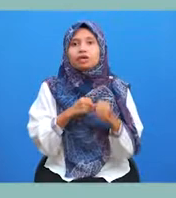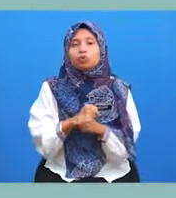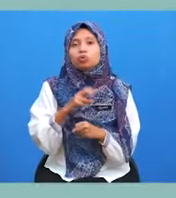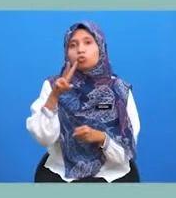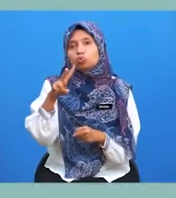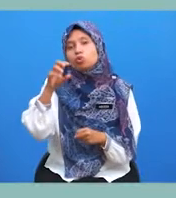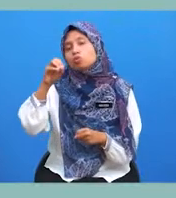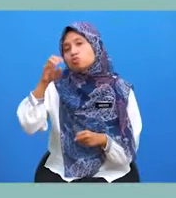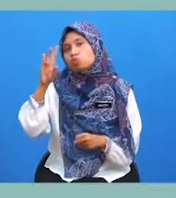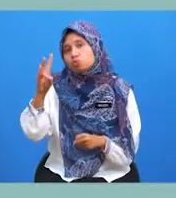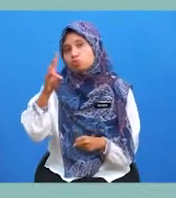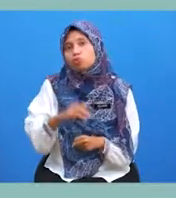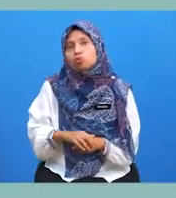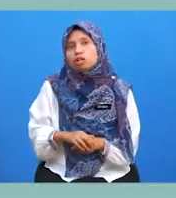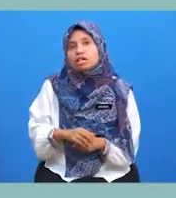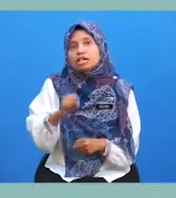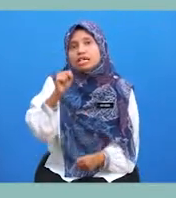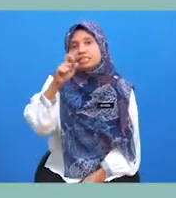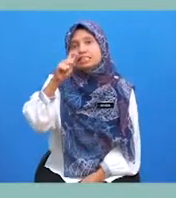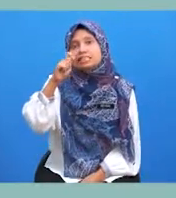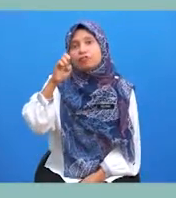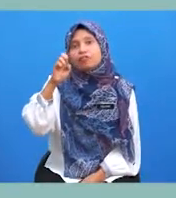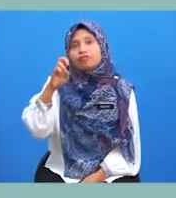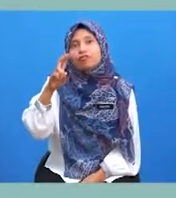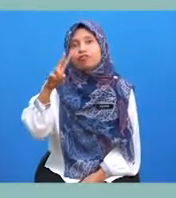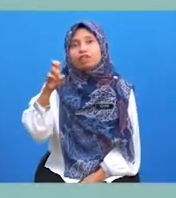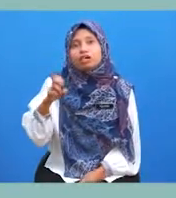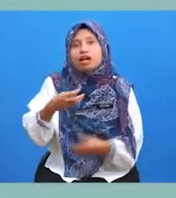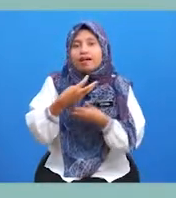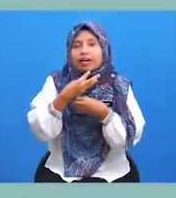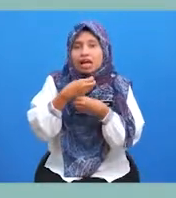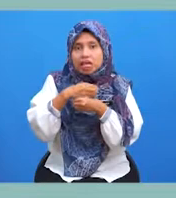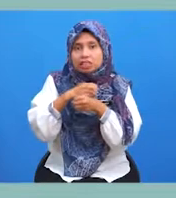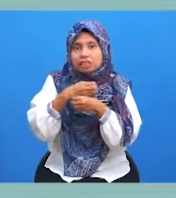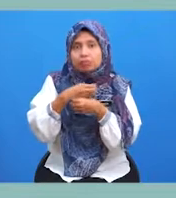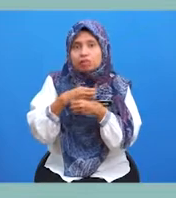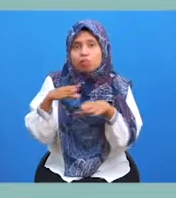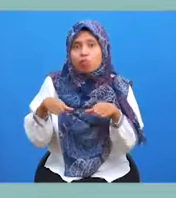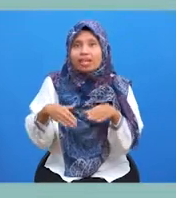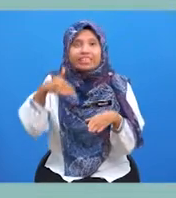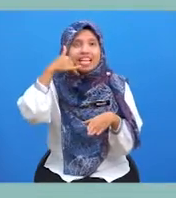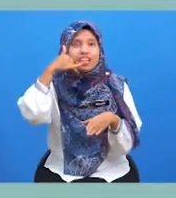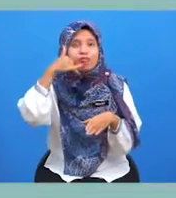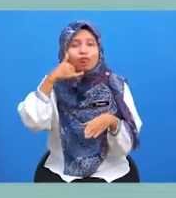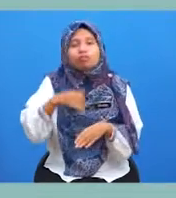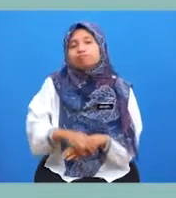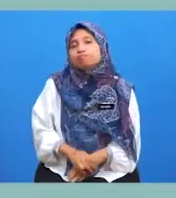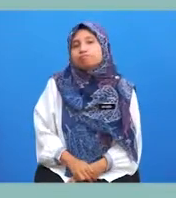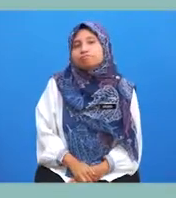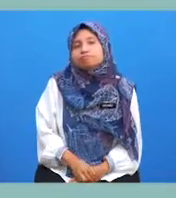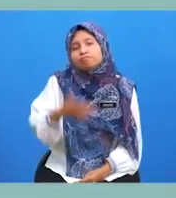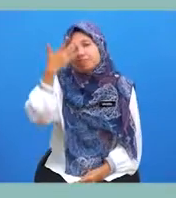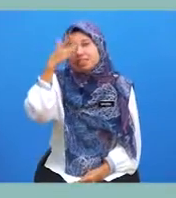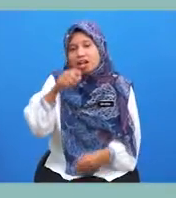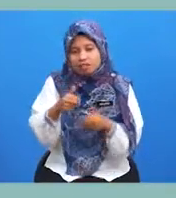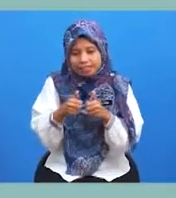tahun 2007 pula, Steve Jobs mereka cipta telefon pintar. Telefon pintar